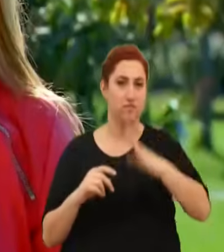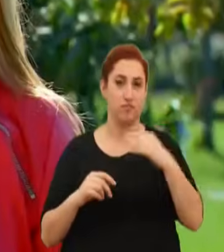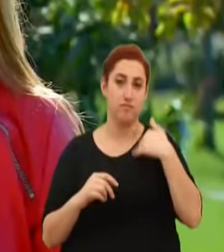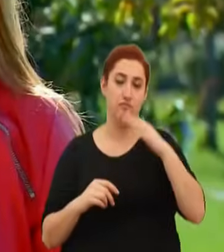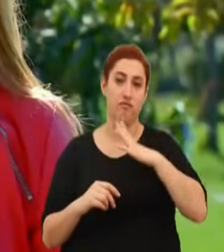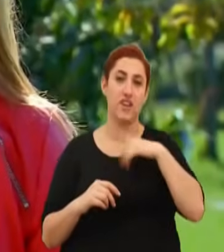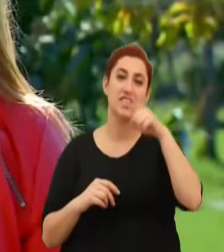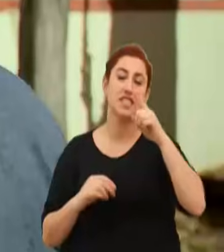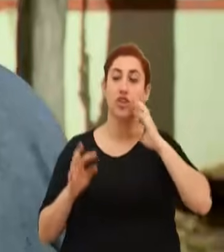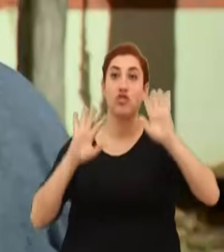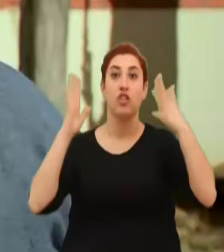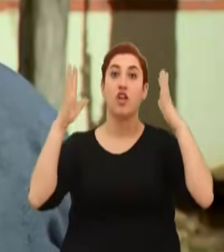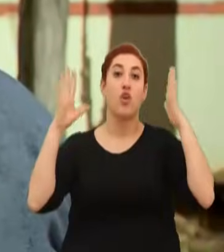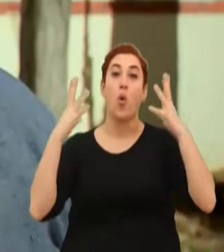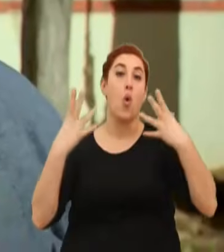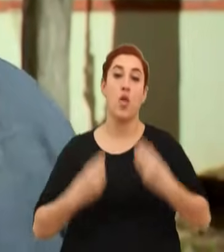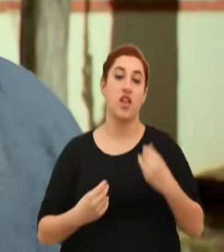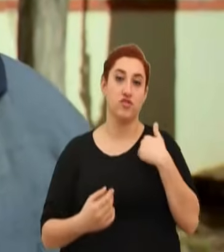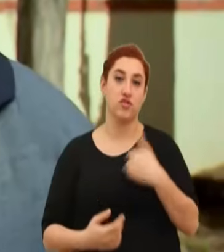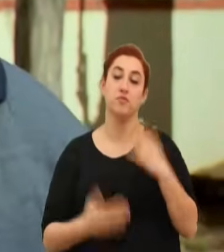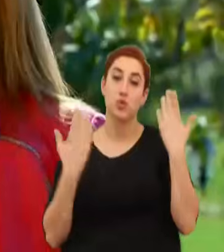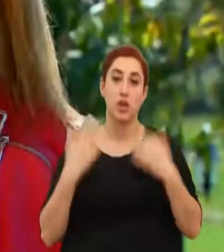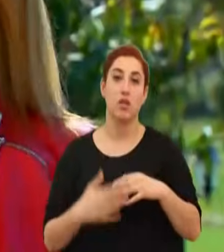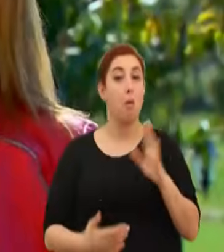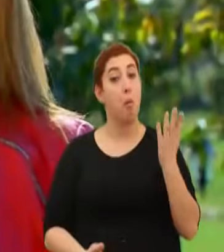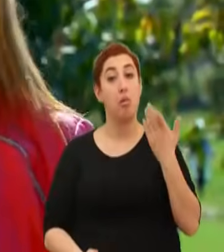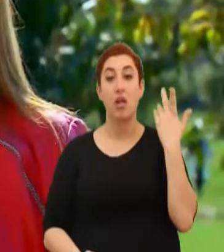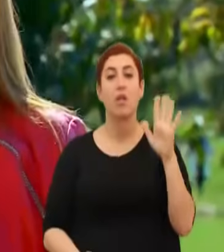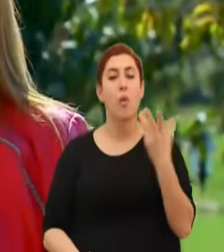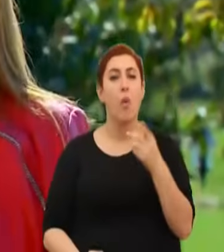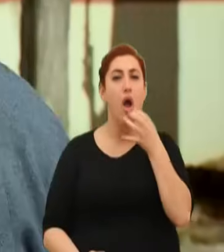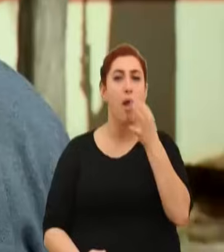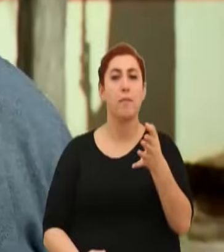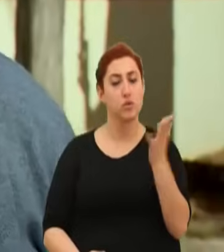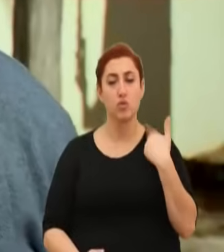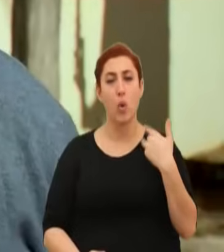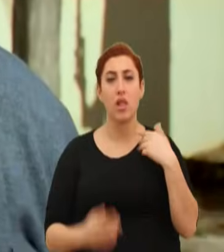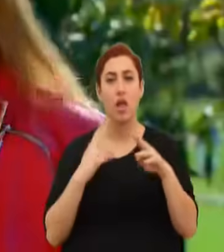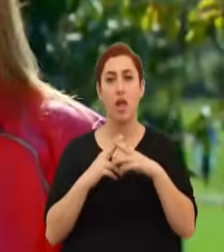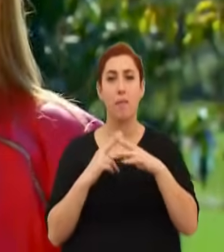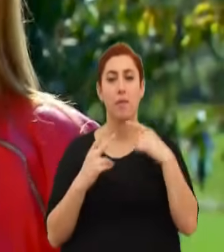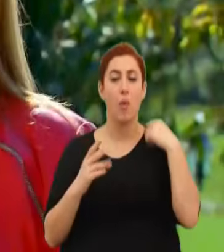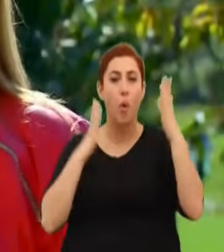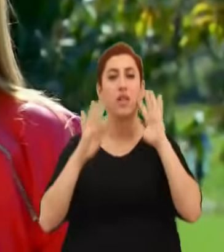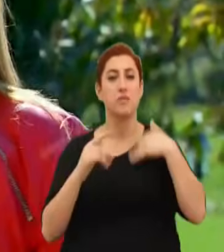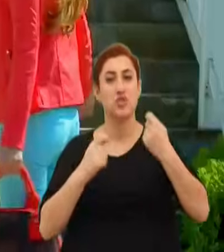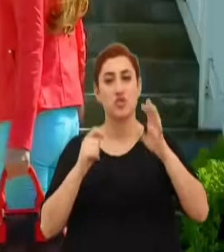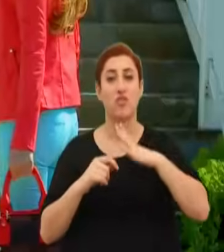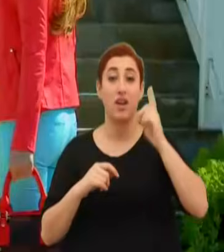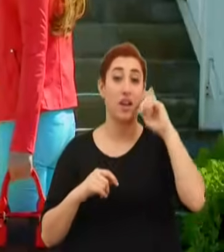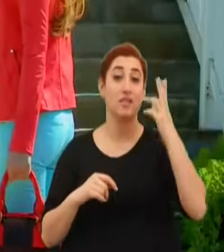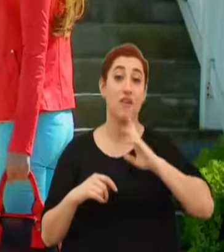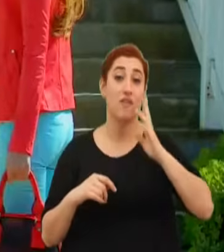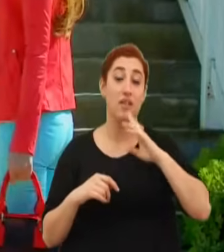iddialıyım. Sizi çıldır çıldır çıldırtacağım inşallah. Allah Allah. Neymiş o haber? Hadi söyle bir an önce. Oyalama beni. İşim var.